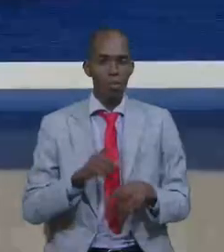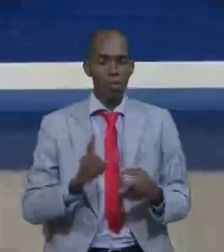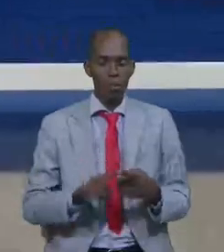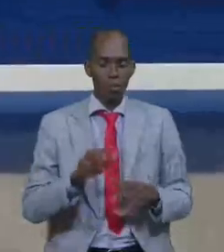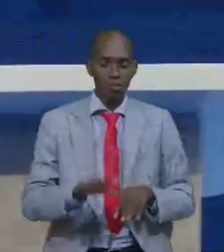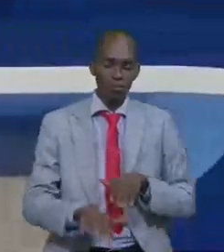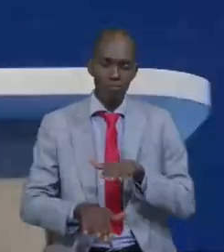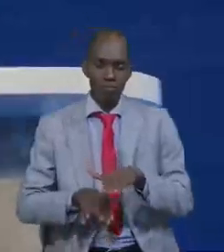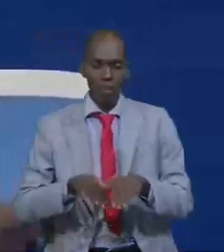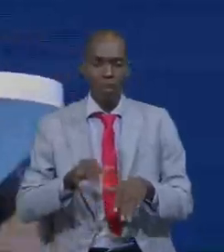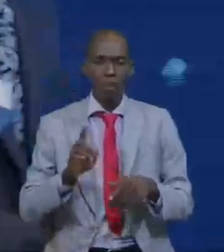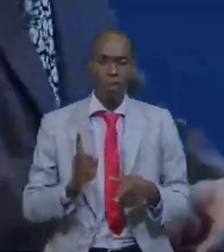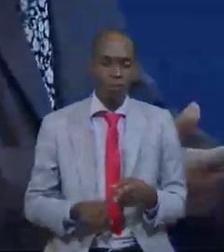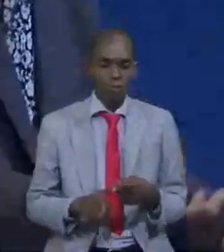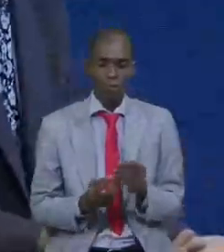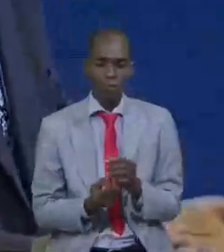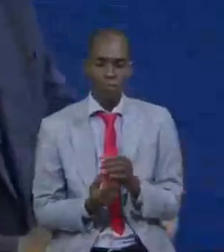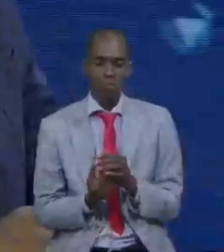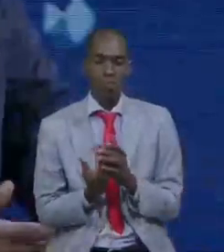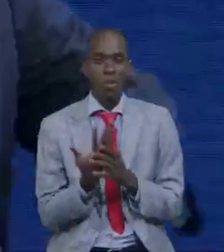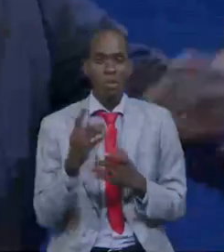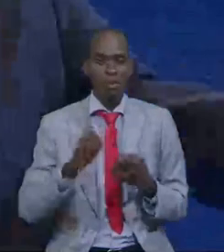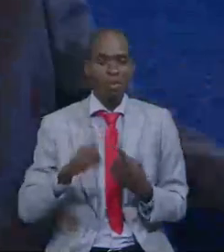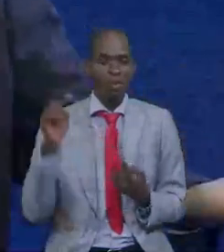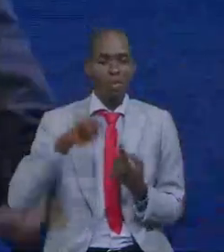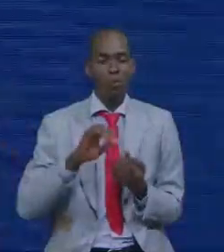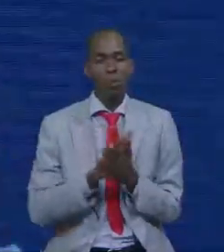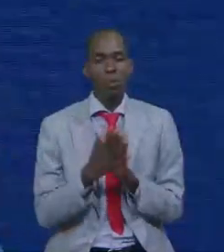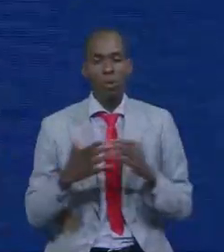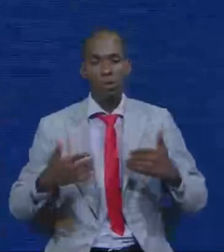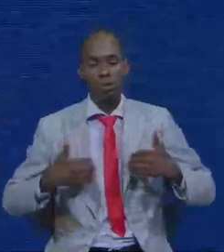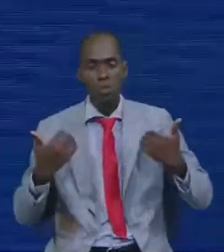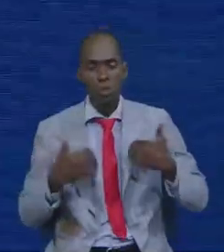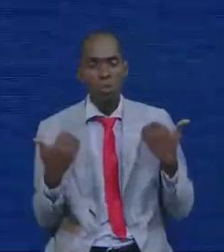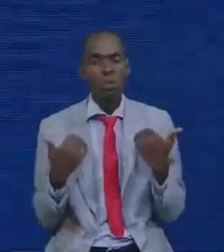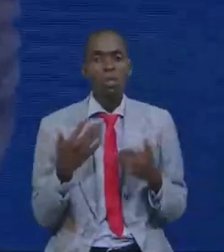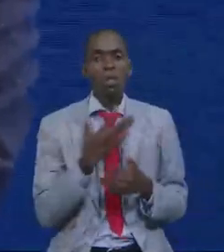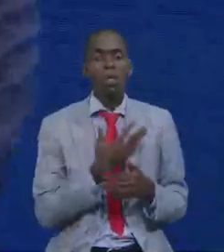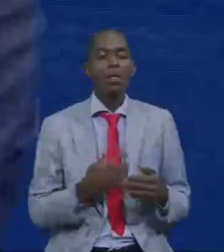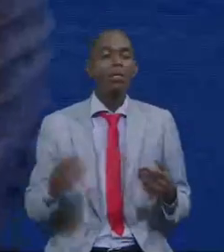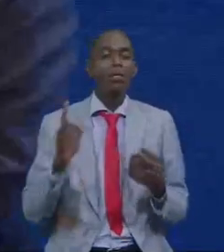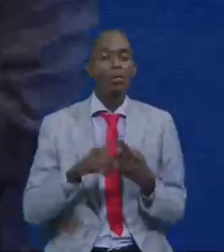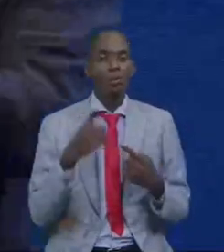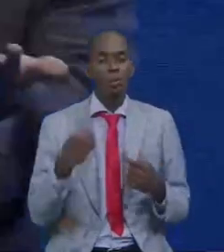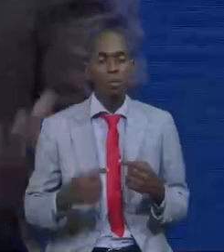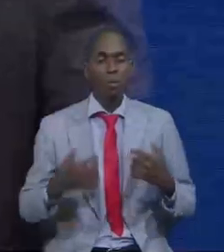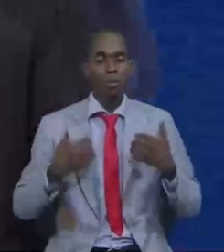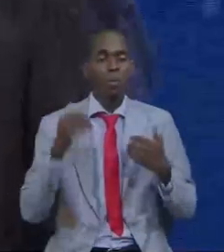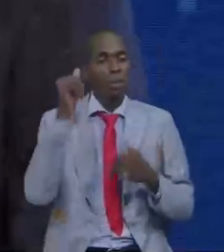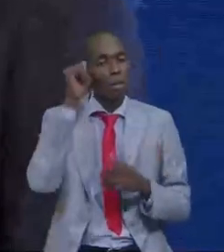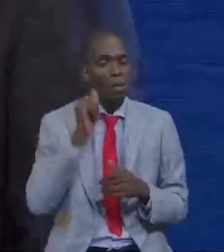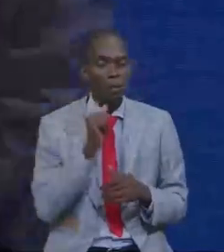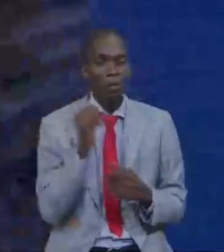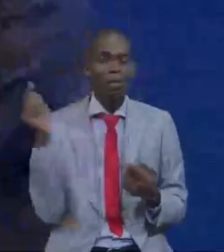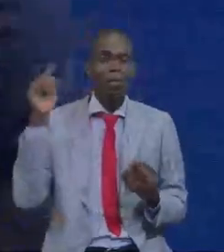rampe. L'enfant qui marche, la jeunesse, à l'adolescence et même aux jeunes adultes jusqu'à la vieillesse.